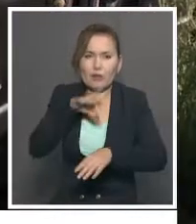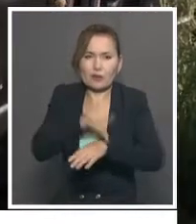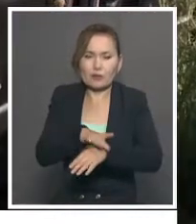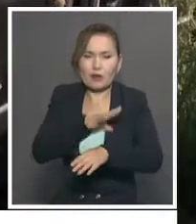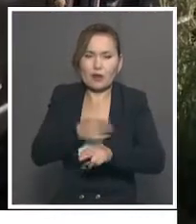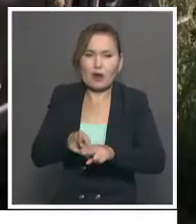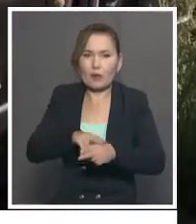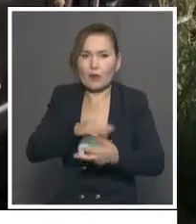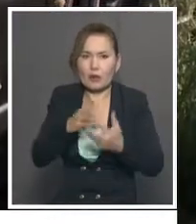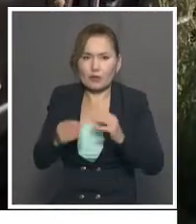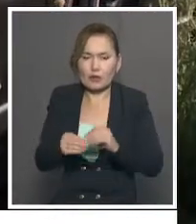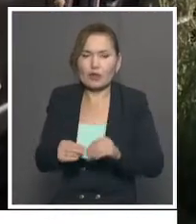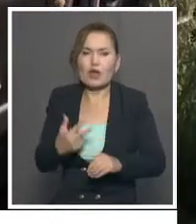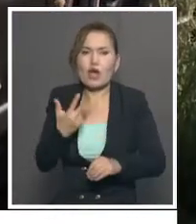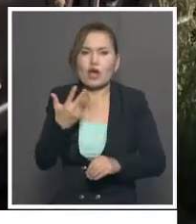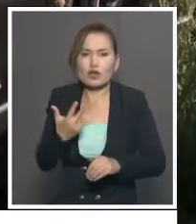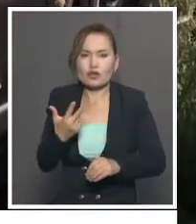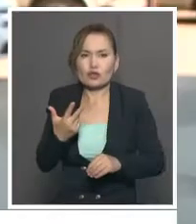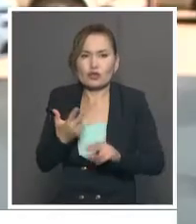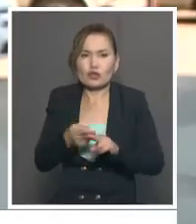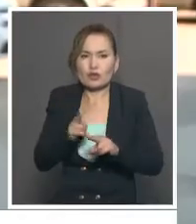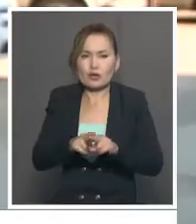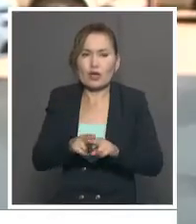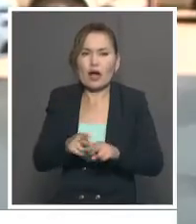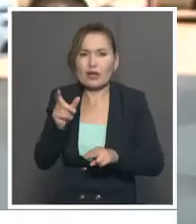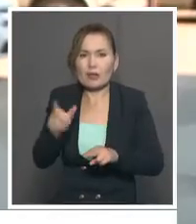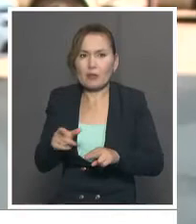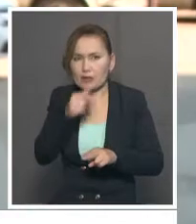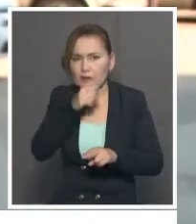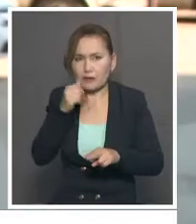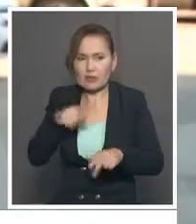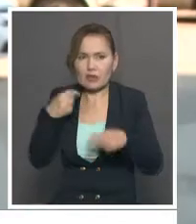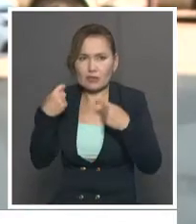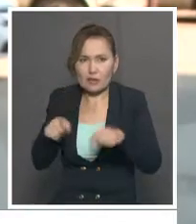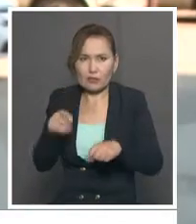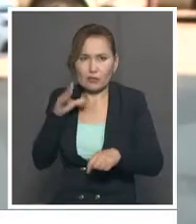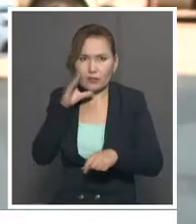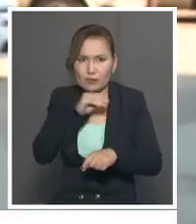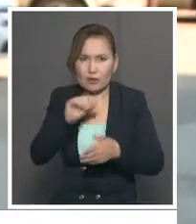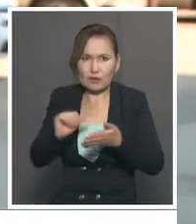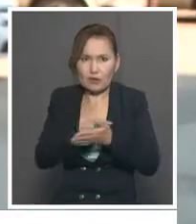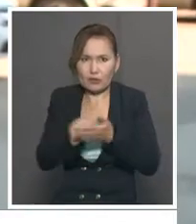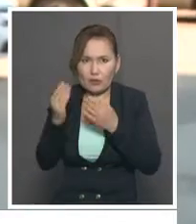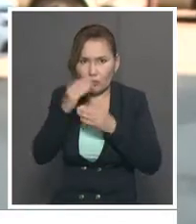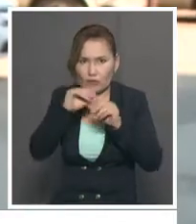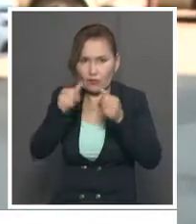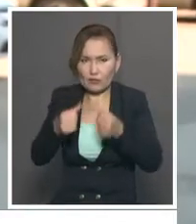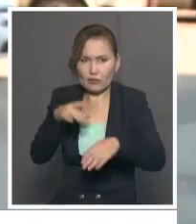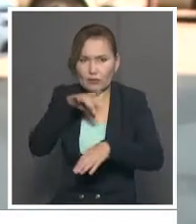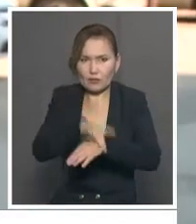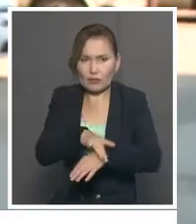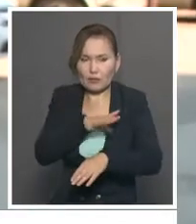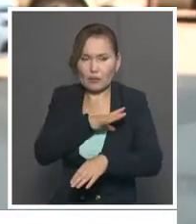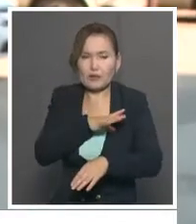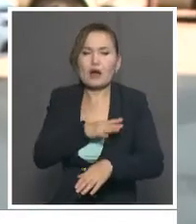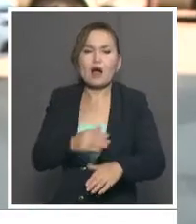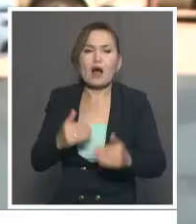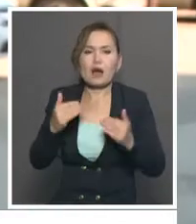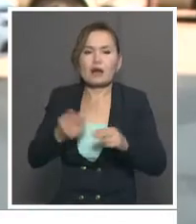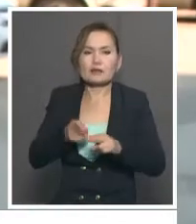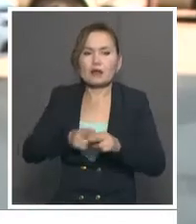жалға алған адам үшінші біреуге сатып жіберген. Осы дерек бойынша полиция қызметкерлері жедел іздестіру